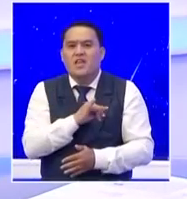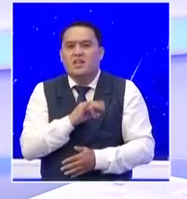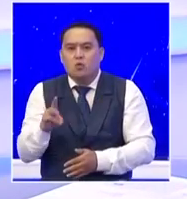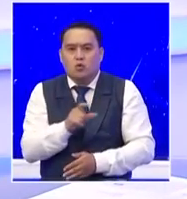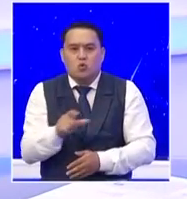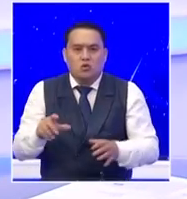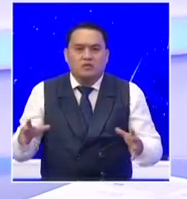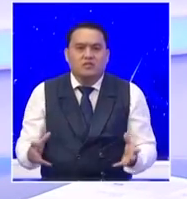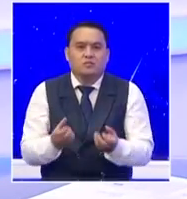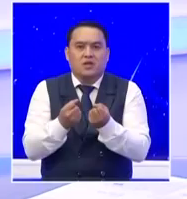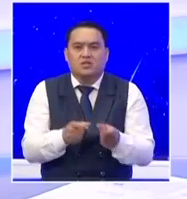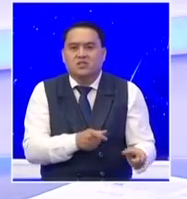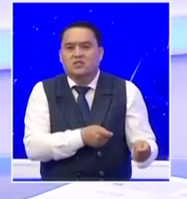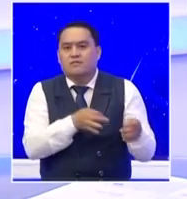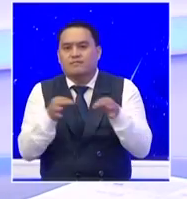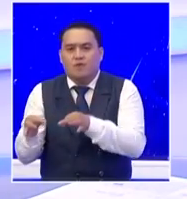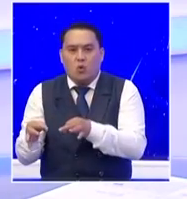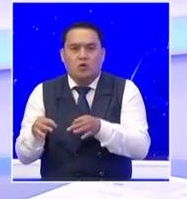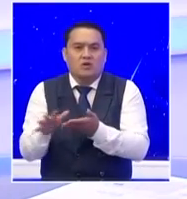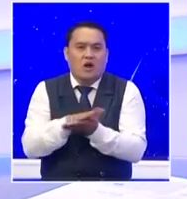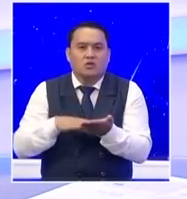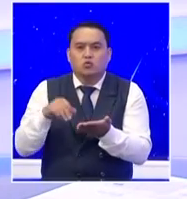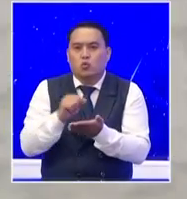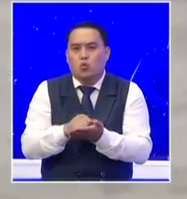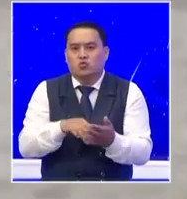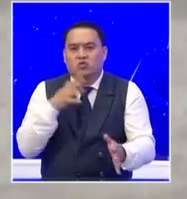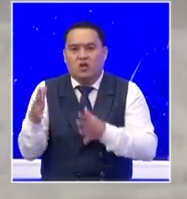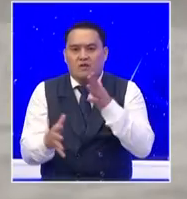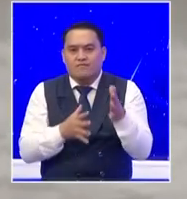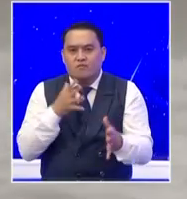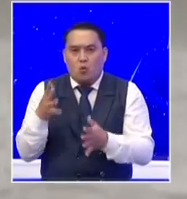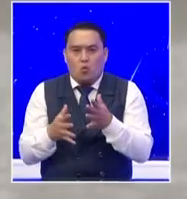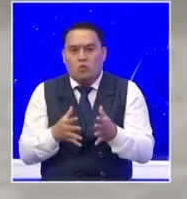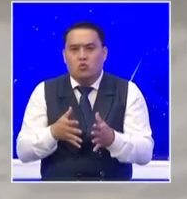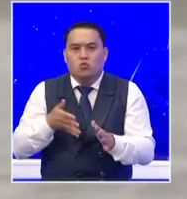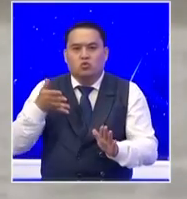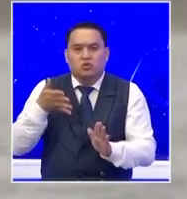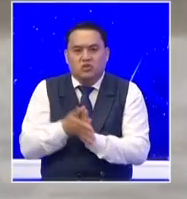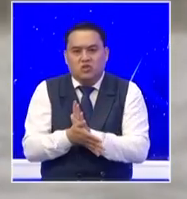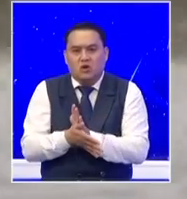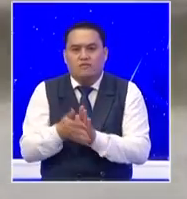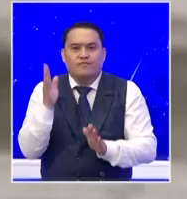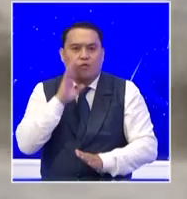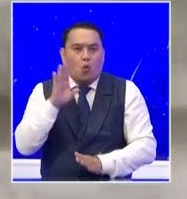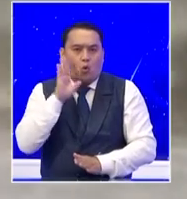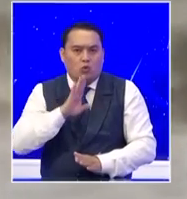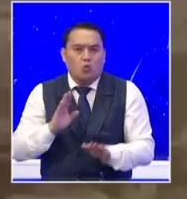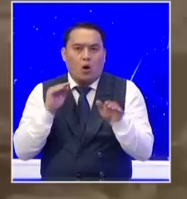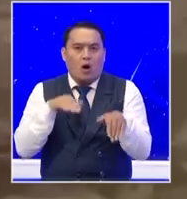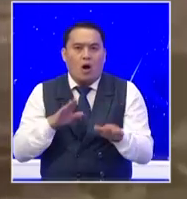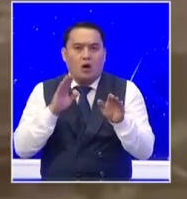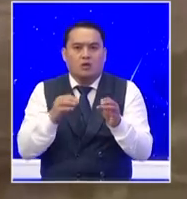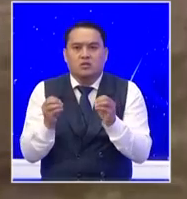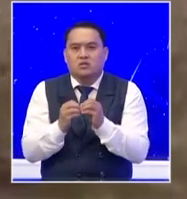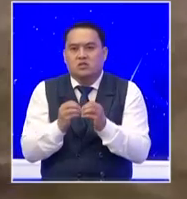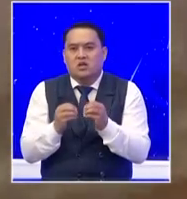людей эвакуированы, тысячи построек разрушены. Штормовой ветер принес с собой воду из океана. Затоплены